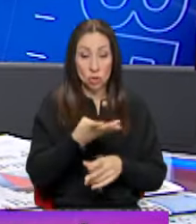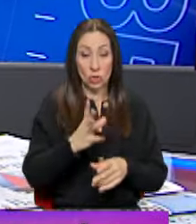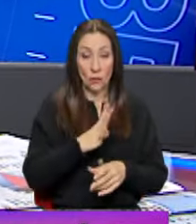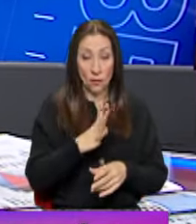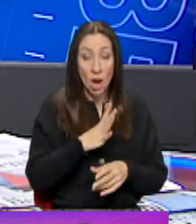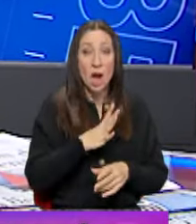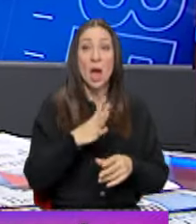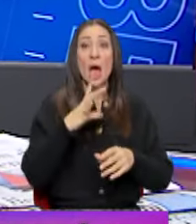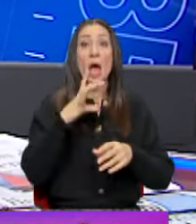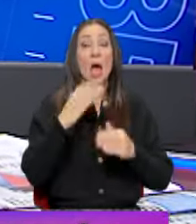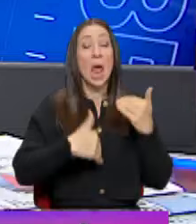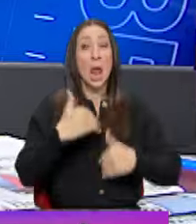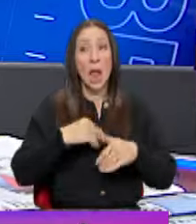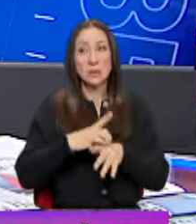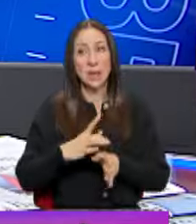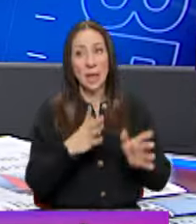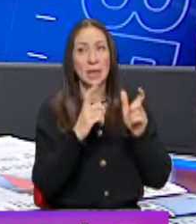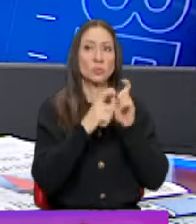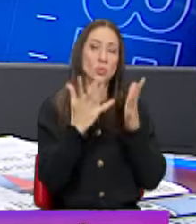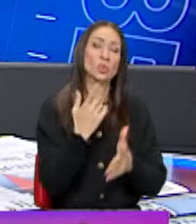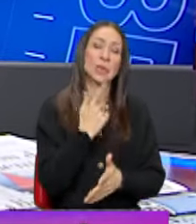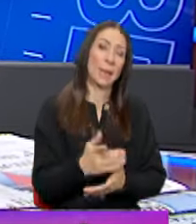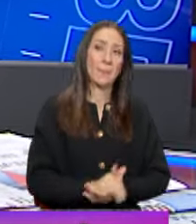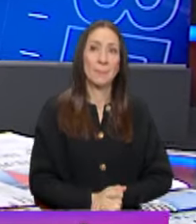vardı. Yaralananlar oldu. Bir geçmiş olsun diyelim.